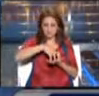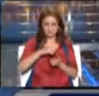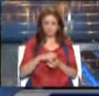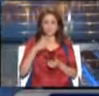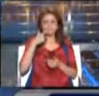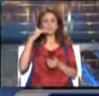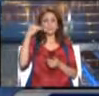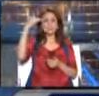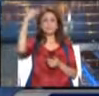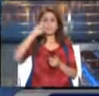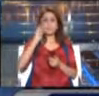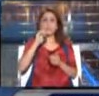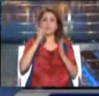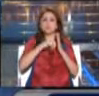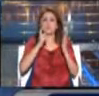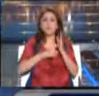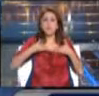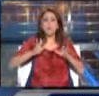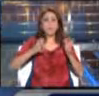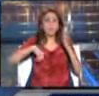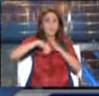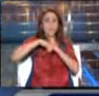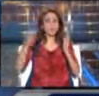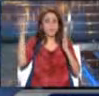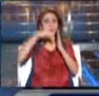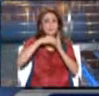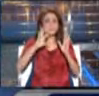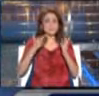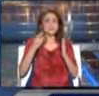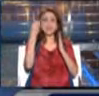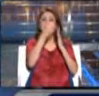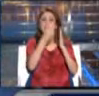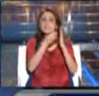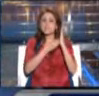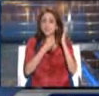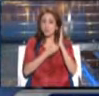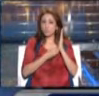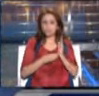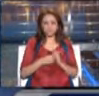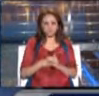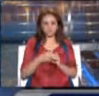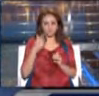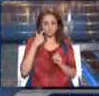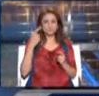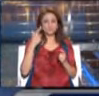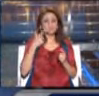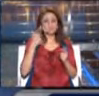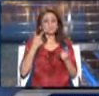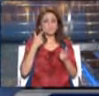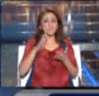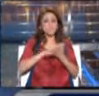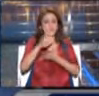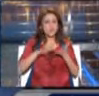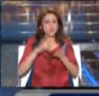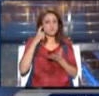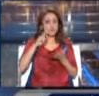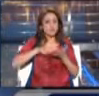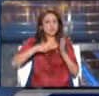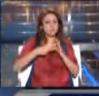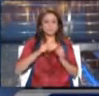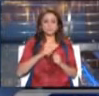بمستقبل الرياضه في الدستور وبعوده الحياه للدوري وللرياضه المصريه، وايضا مناقشه قضايا عديده وساخنه من